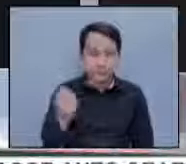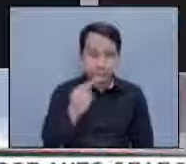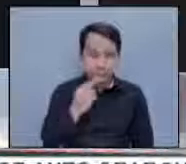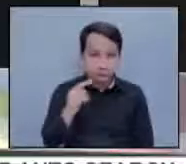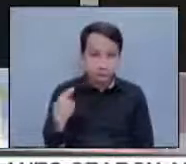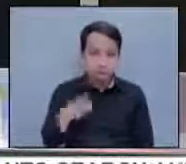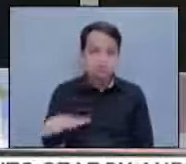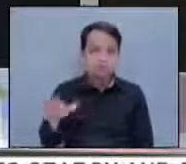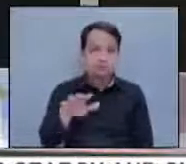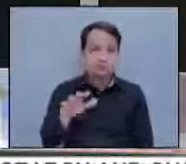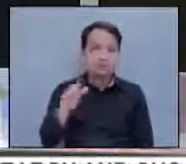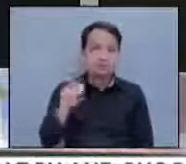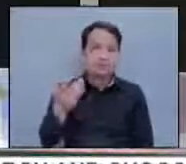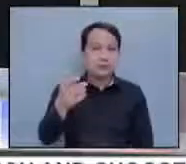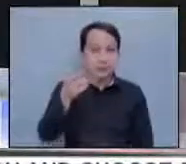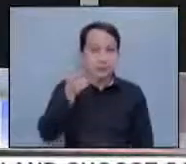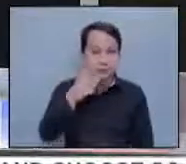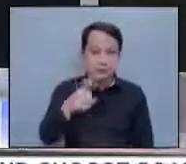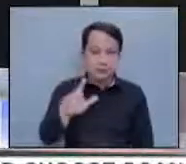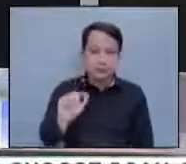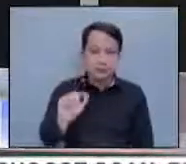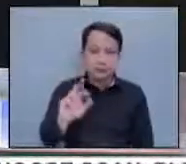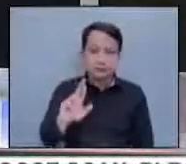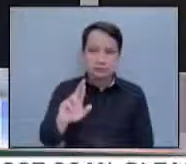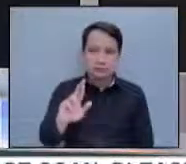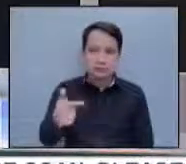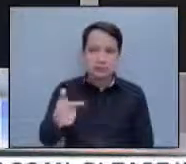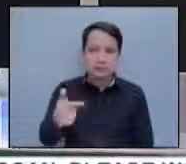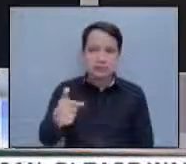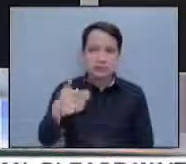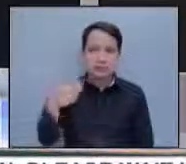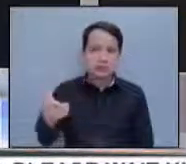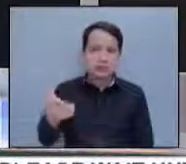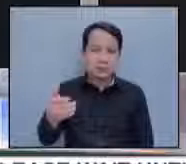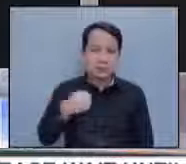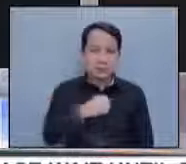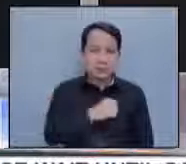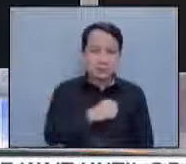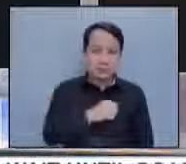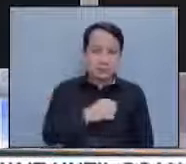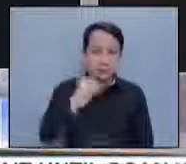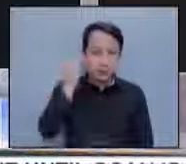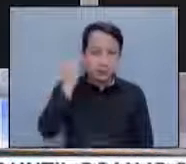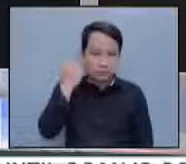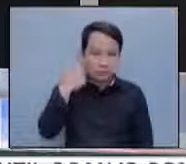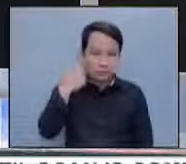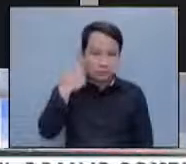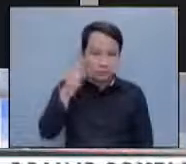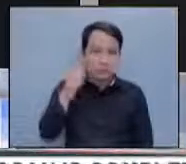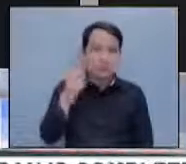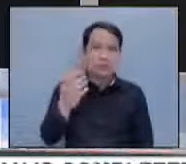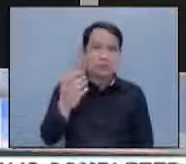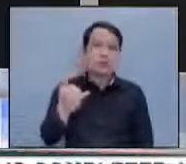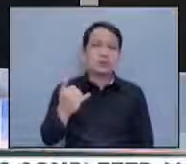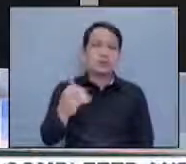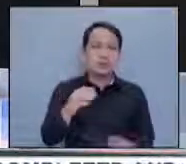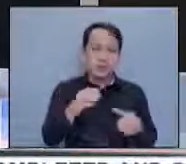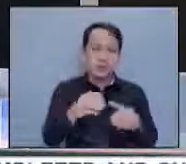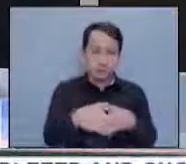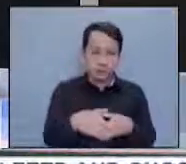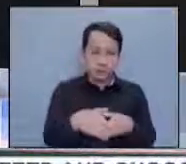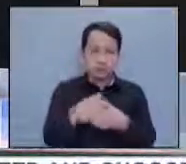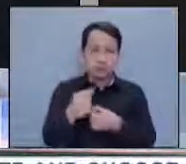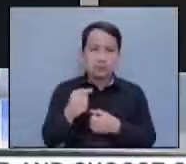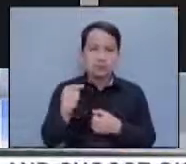Naniniwala si Attorney Larry Gadon sa pahayag ni dating Senate President Juan Ponce Enrile na may grupong gustong